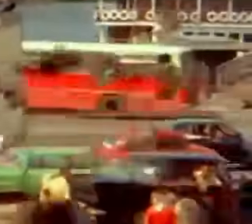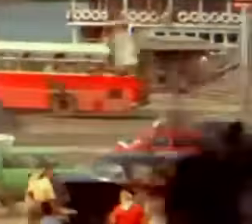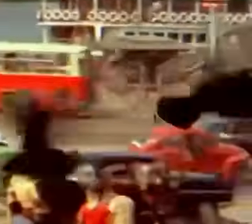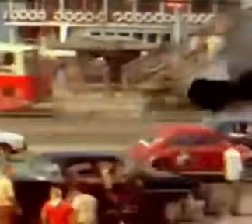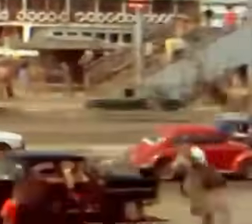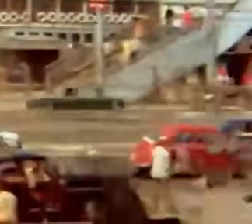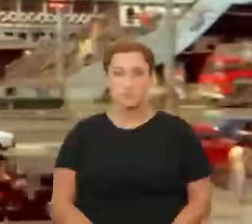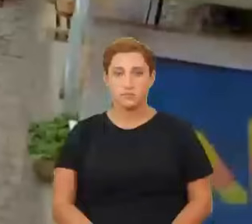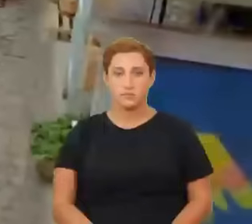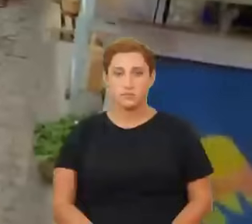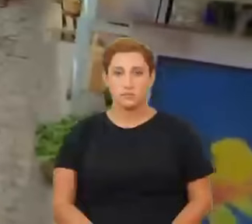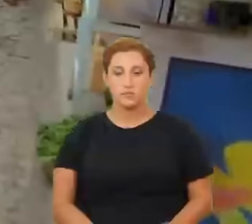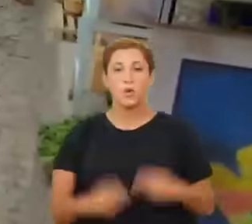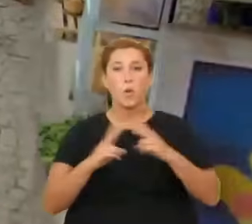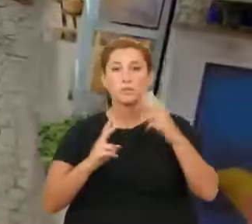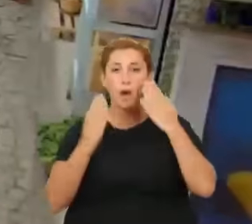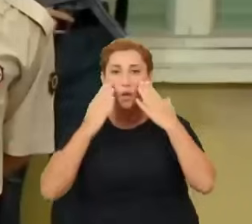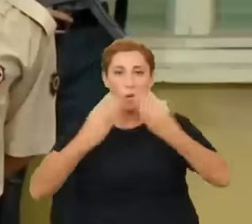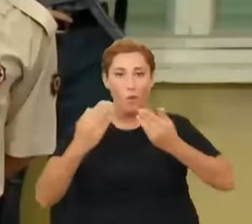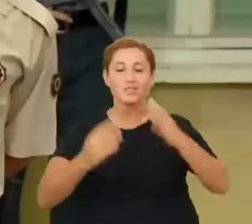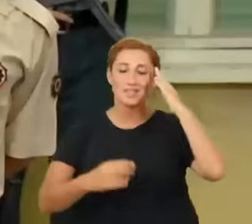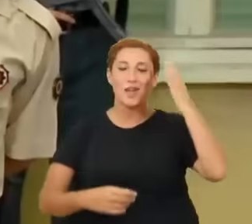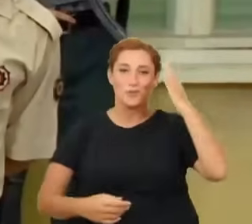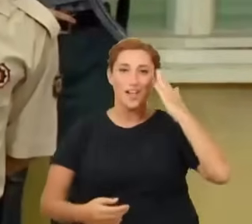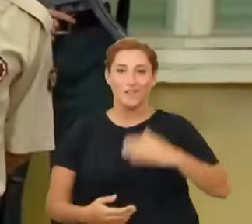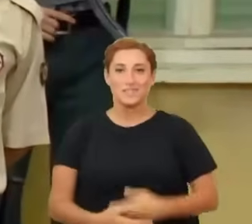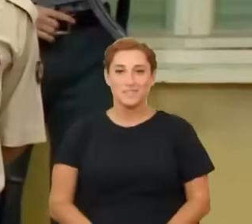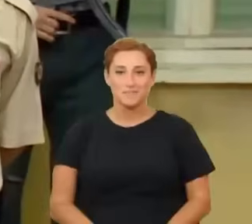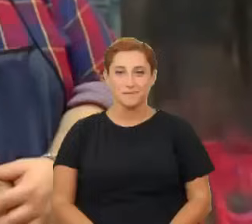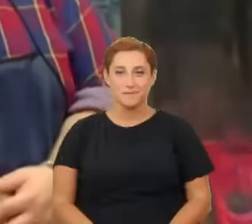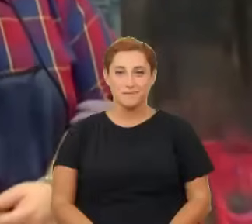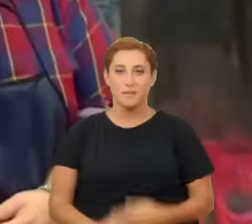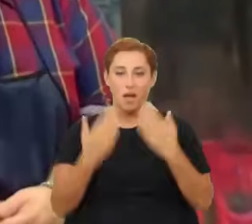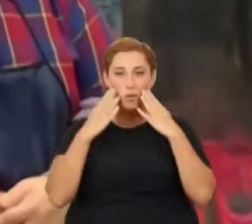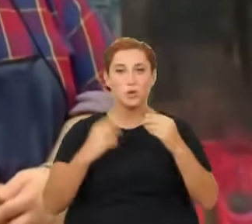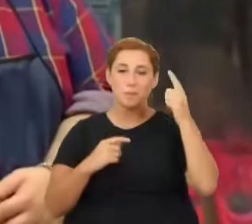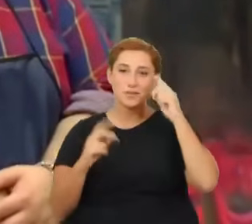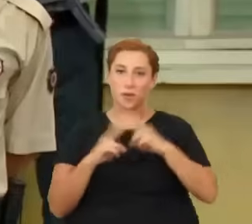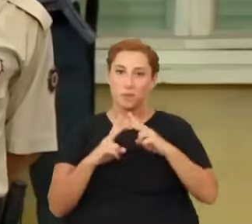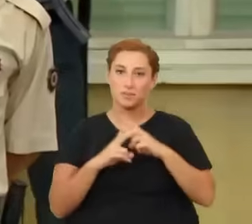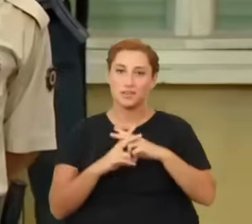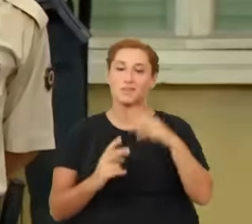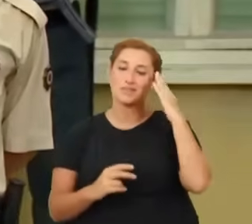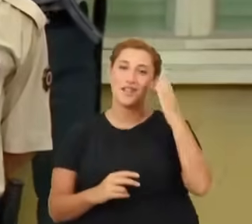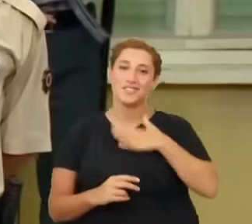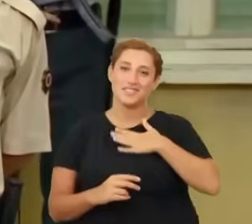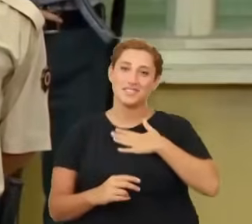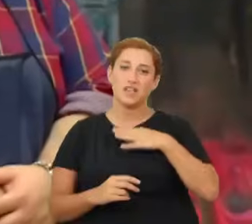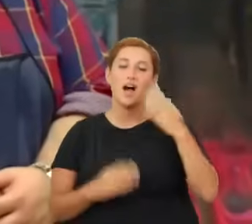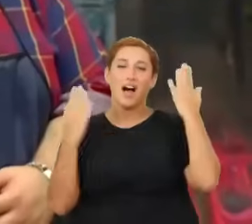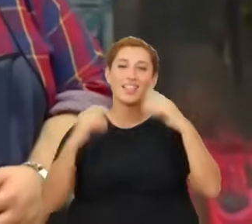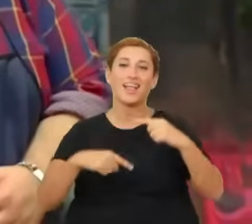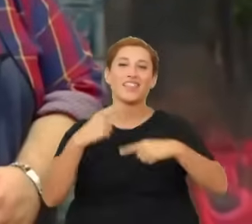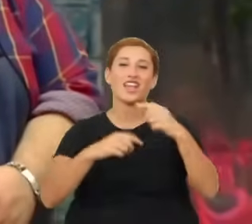Rızalar karakolun önünde bekliyorlar. Komiserim hayırlı olsun ya. Sağ olasın. Hayırlı olsun başkomiserim. Yavaş Sinan'a bak ya. Allah tekerinize